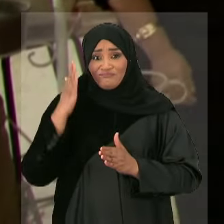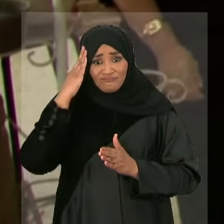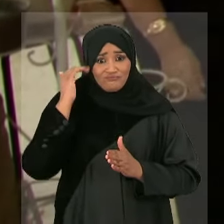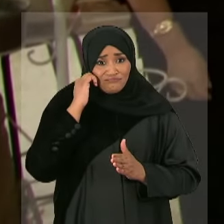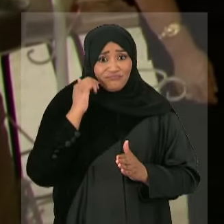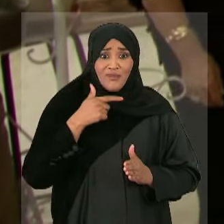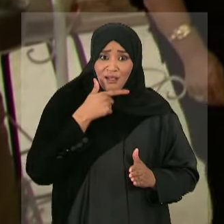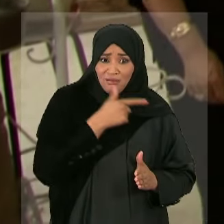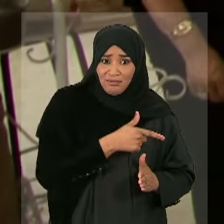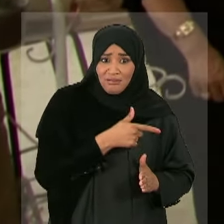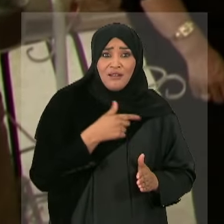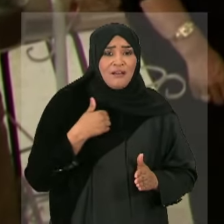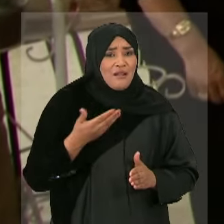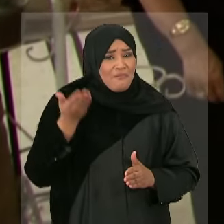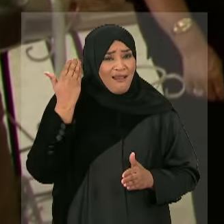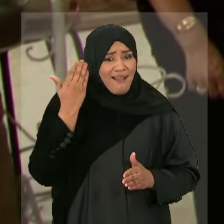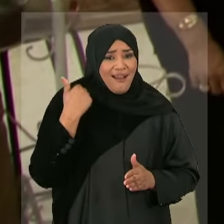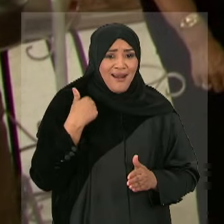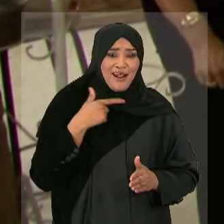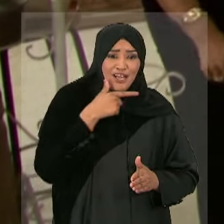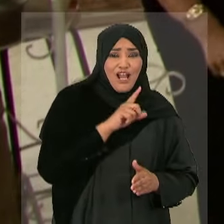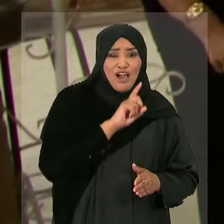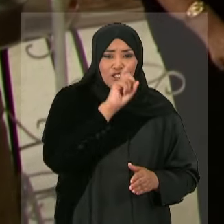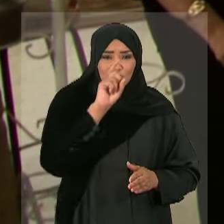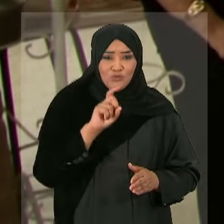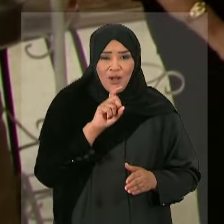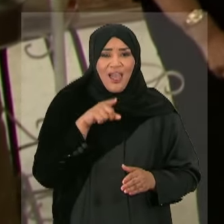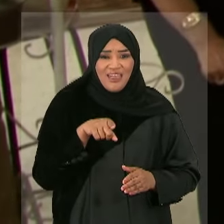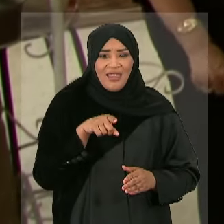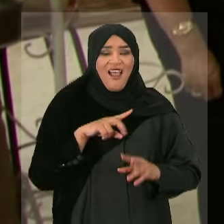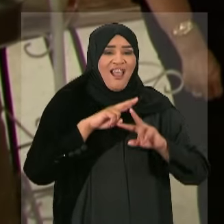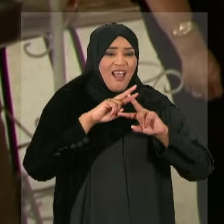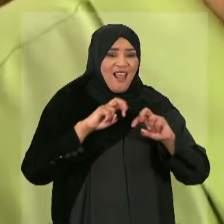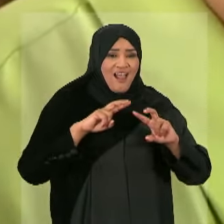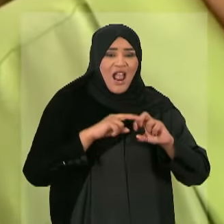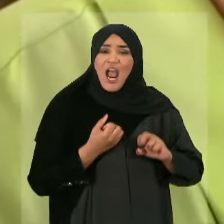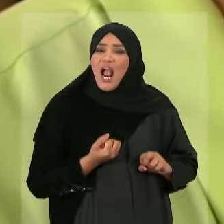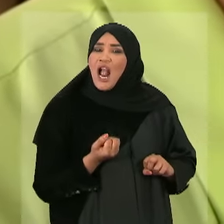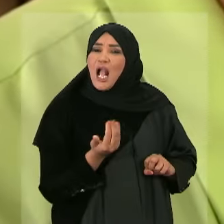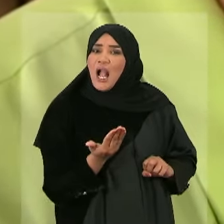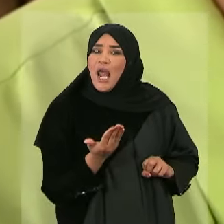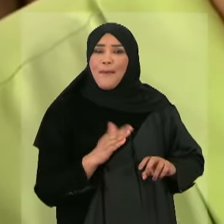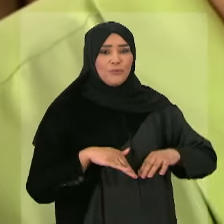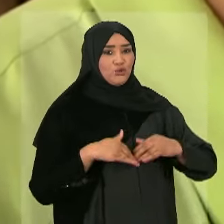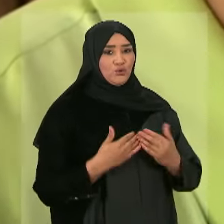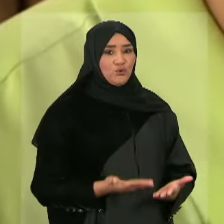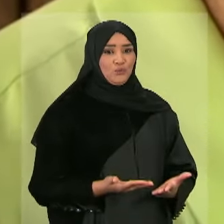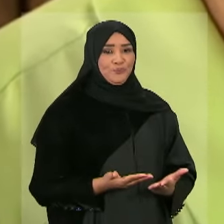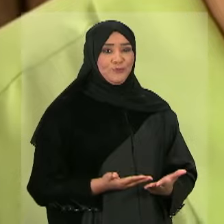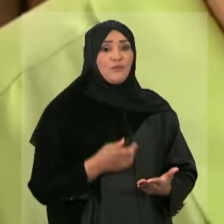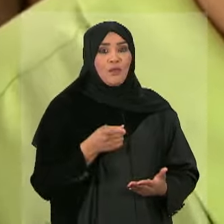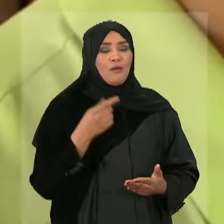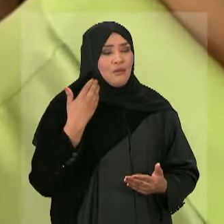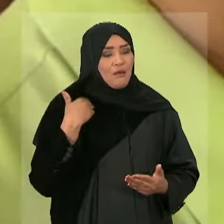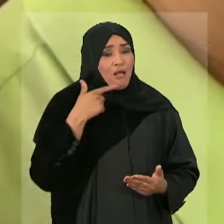الفولكلورية النسائية لخطوة الزواج، قلت لك وقتها عرف لي إيش هو الكرم. فوقتها أنت قلت لي كان يقول